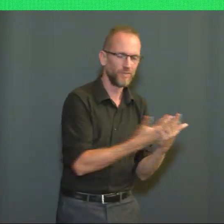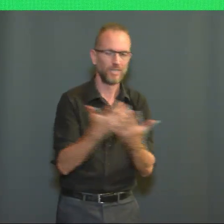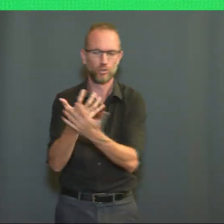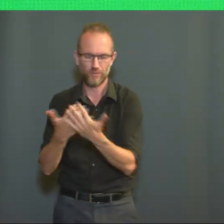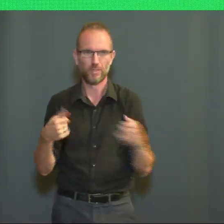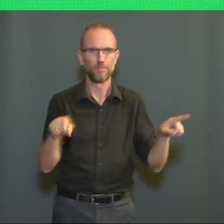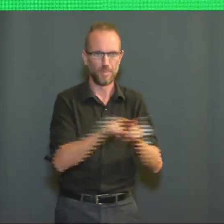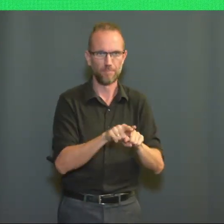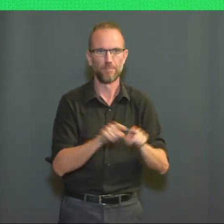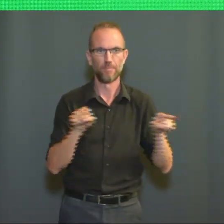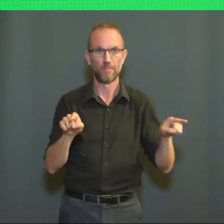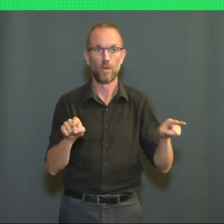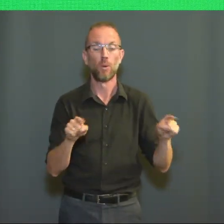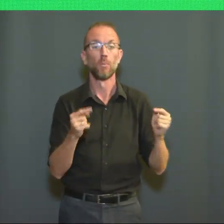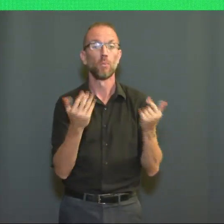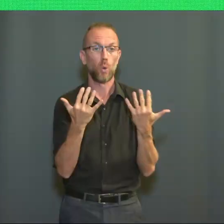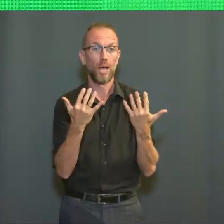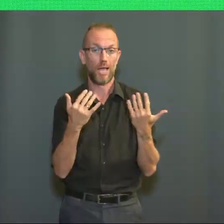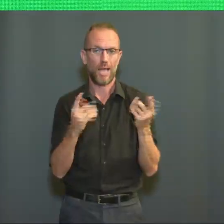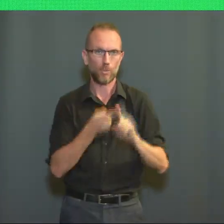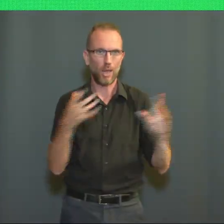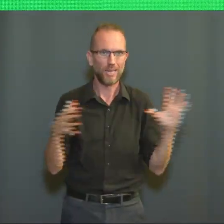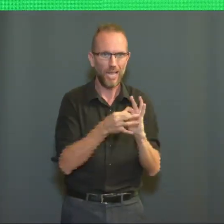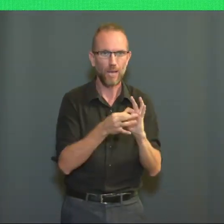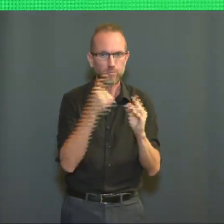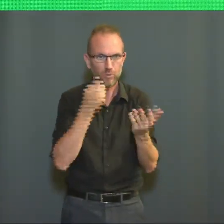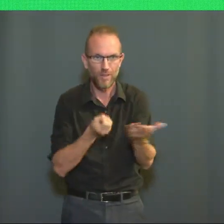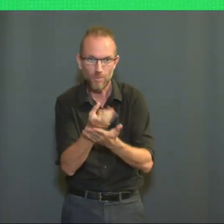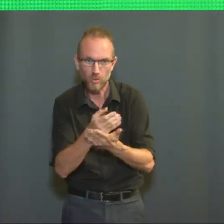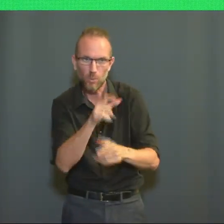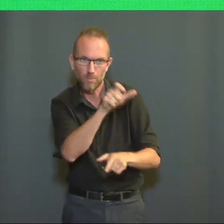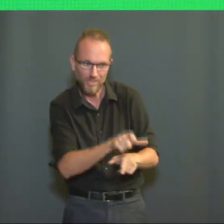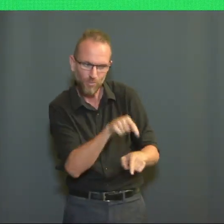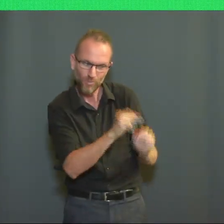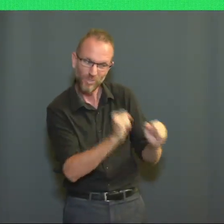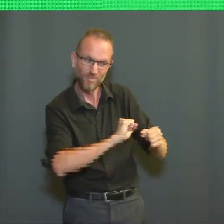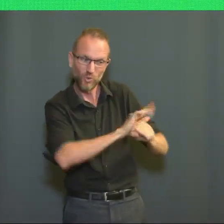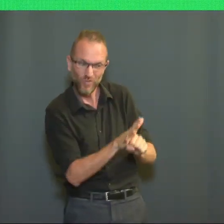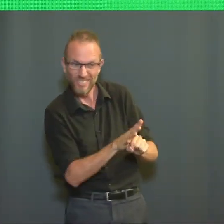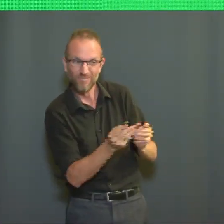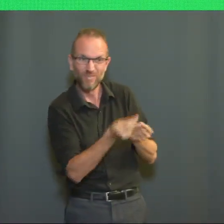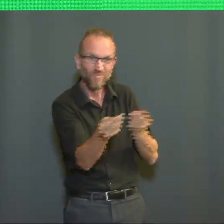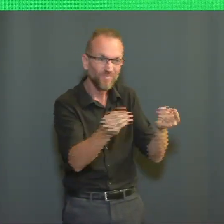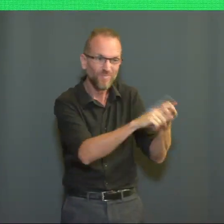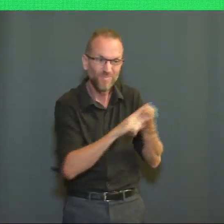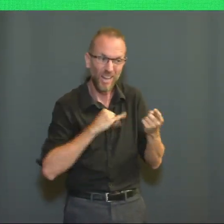testée, qu'il est positif et qu'il peut avertir, s'il le veut, tous ses contacts à haut risque.